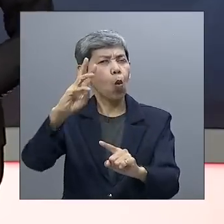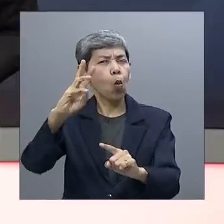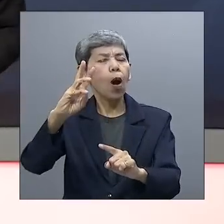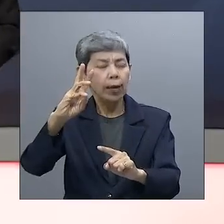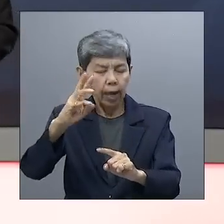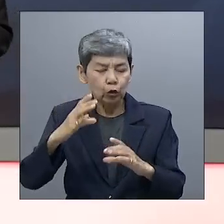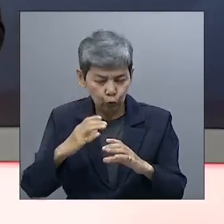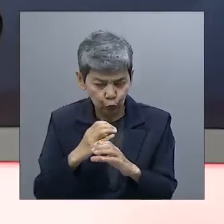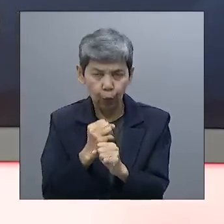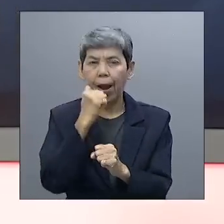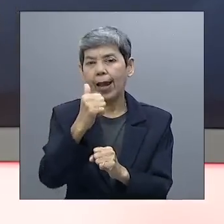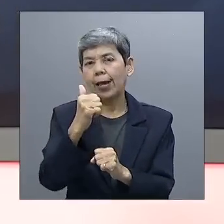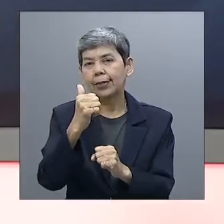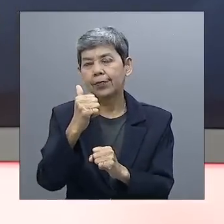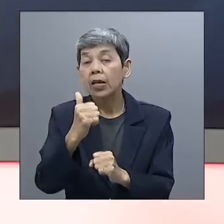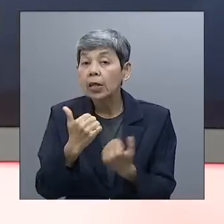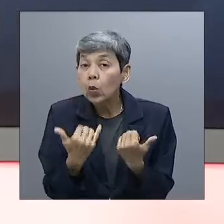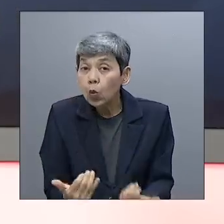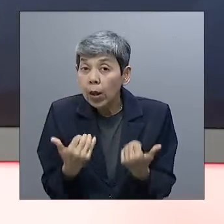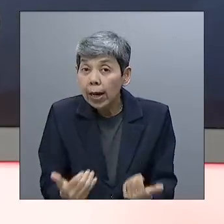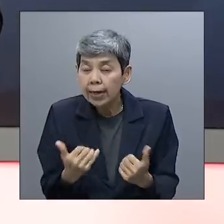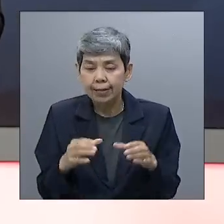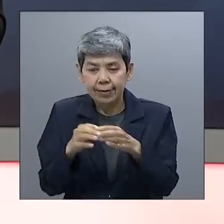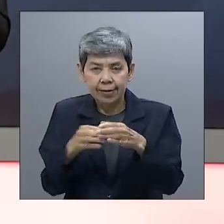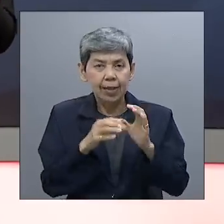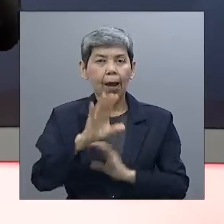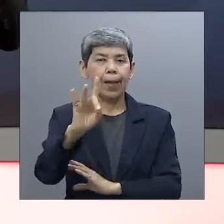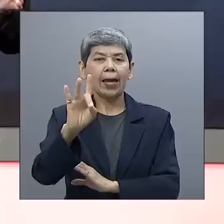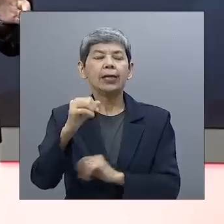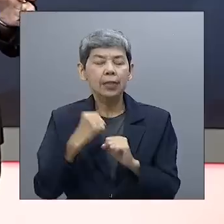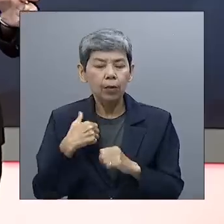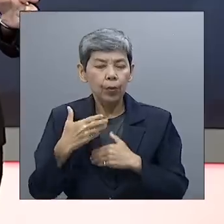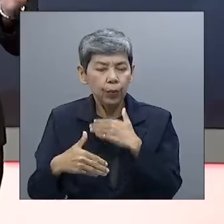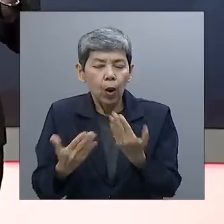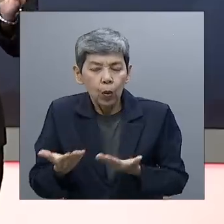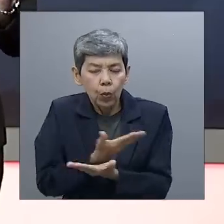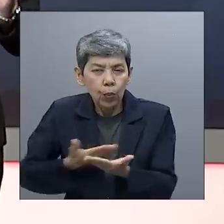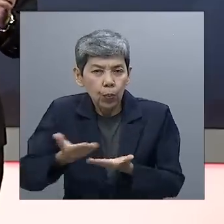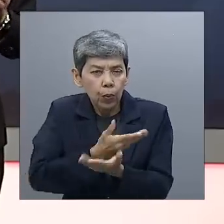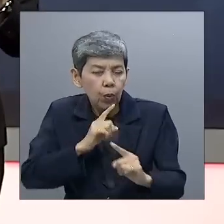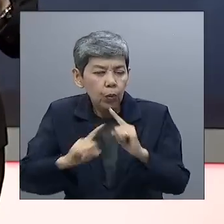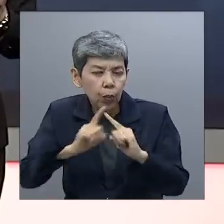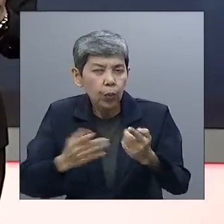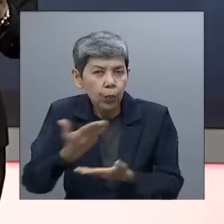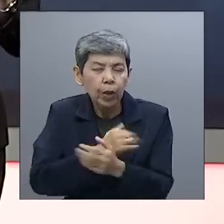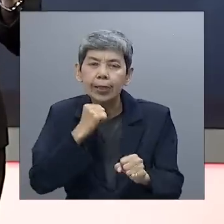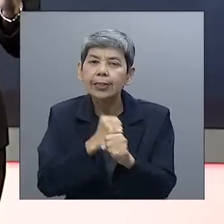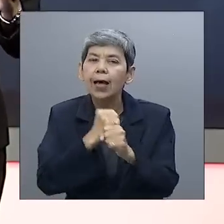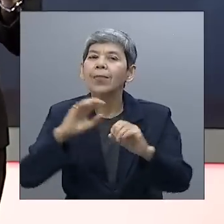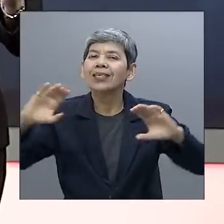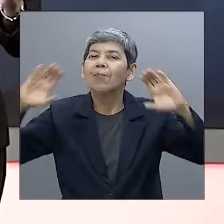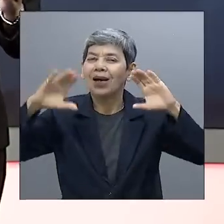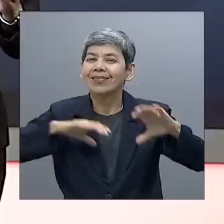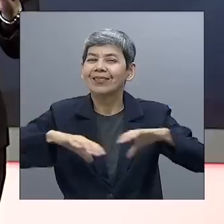จะได้ข้อสรุปร่วมกันแต่สำหรับวันนี้8พรรคการเมืองจะเดินหน้าพูดคุยกันเพื่อร่วมกันจัดตั้งรัฐบาล